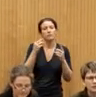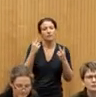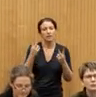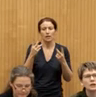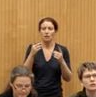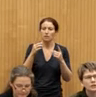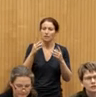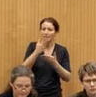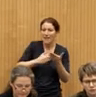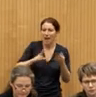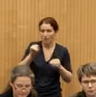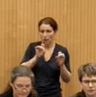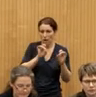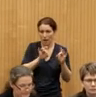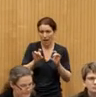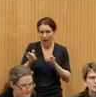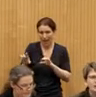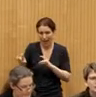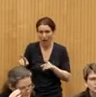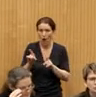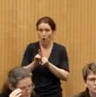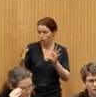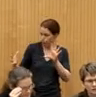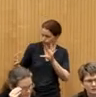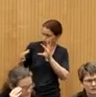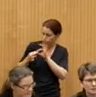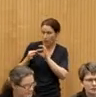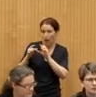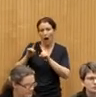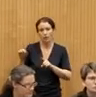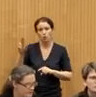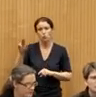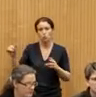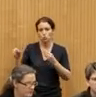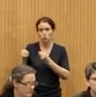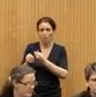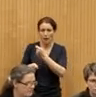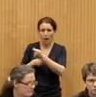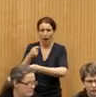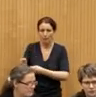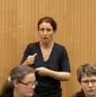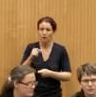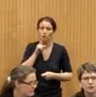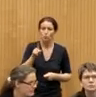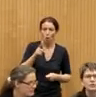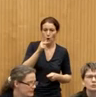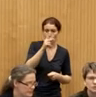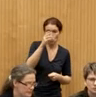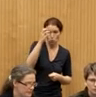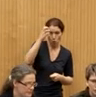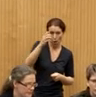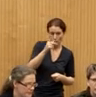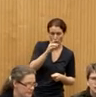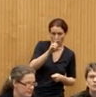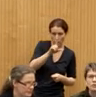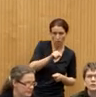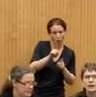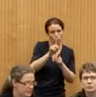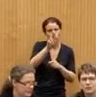Lehre. Das war aber auch nämlich Kooperationen mit anderen Universitäten machen, nicht nur mit der Technischen Hochschule Köln, sondern auch mit der Uni zu Köln.